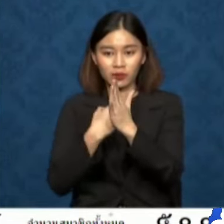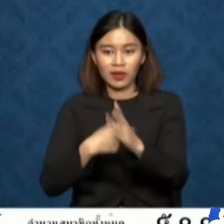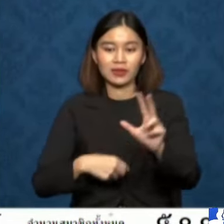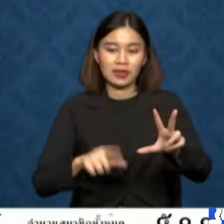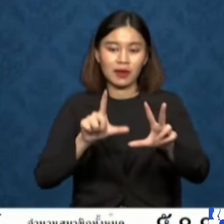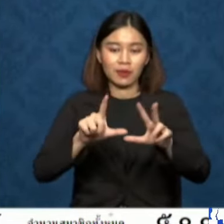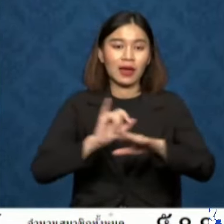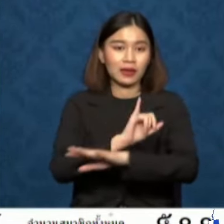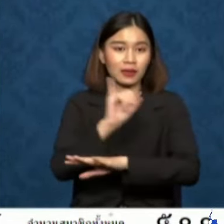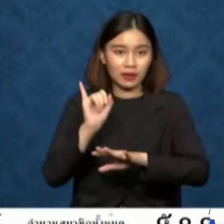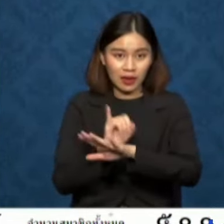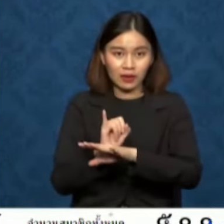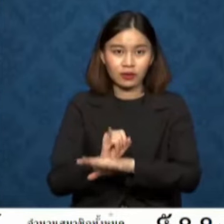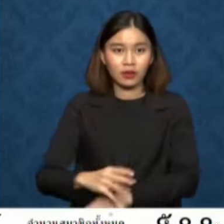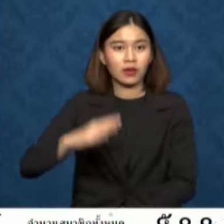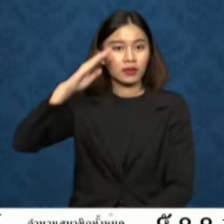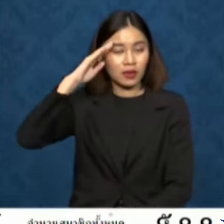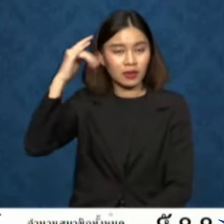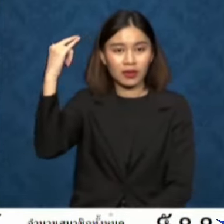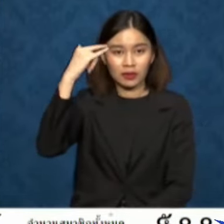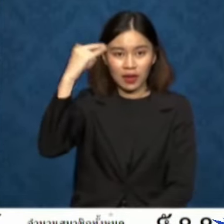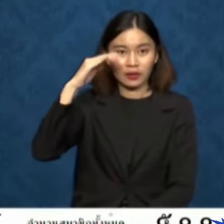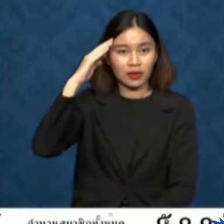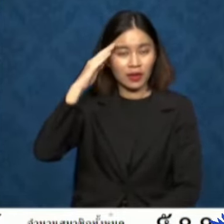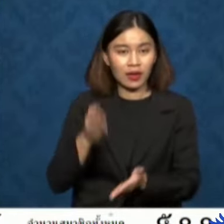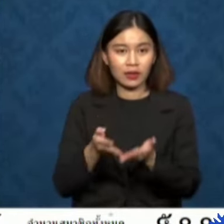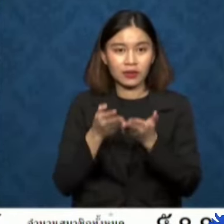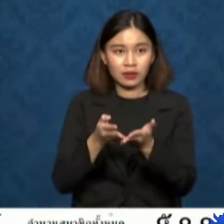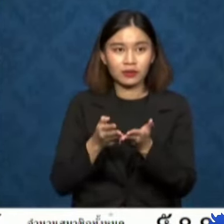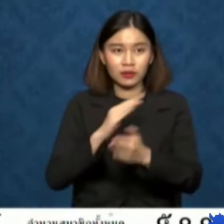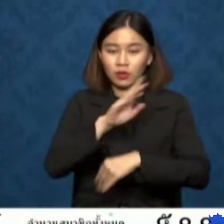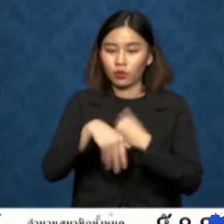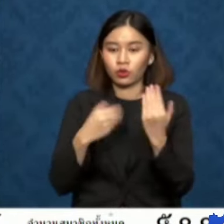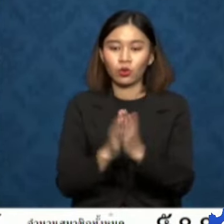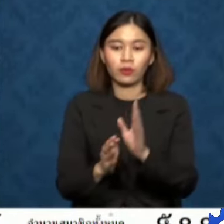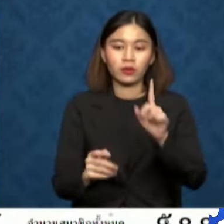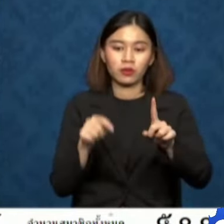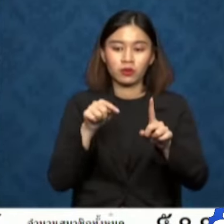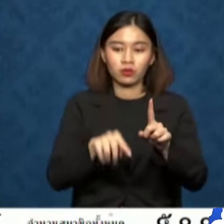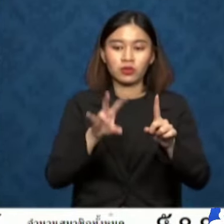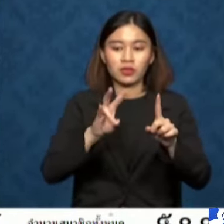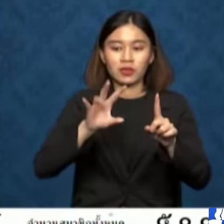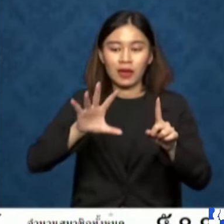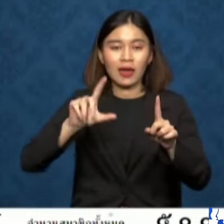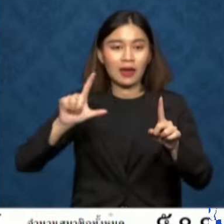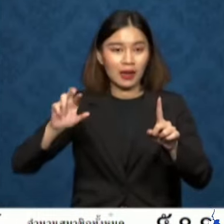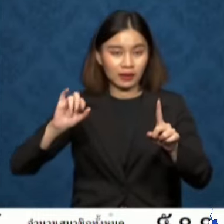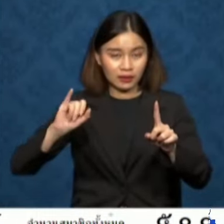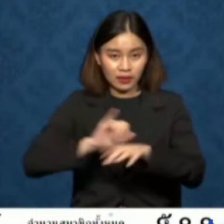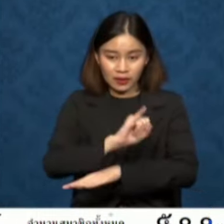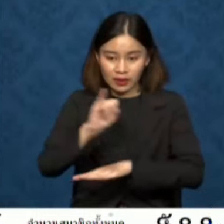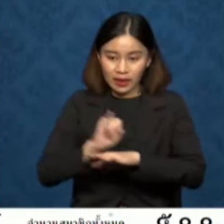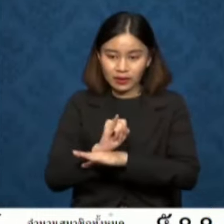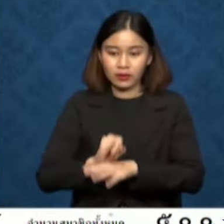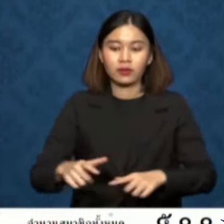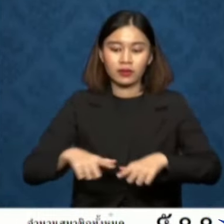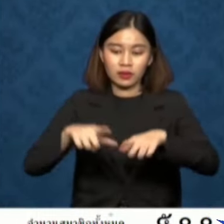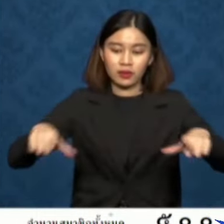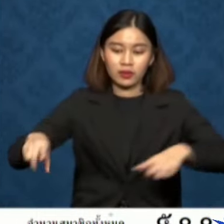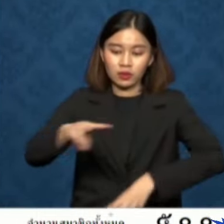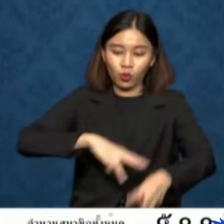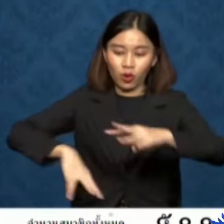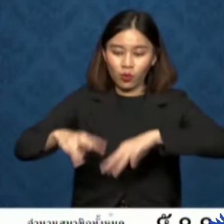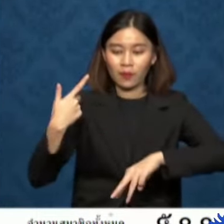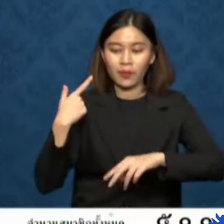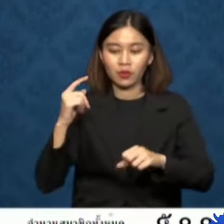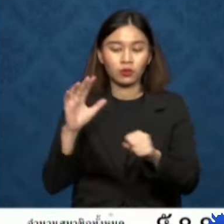ล้านไร่กองทัพอากาศกองทัพเรือมีไว้รวมกัน 1.75ล้านไร่มีที่ดินรกล้างหรือใช้ประโยชน์